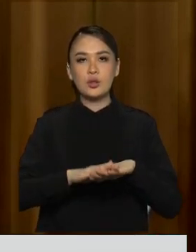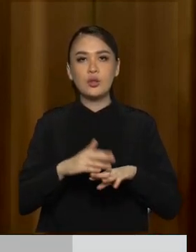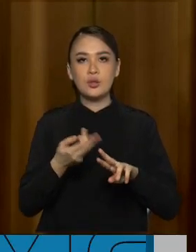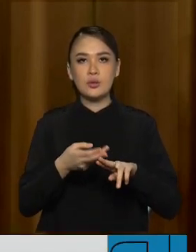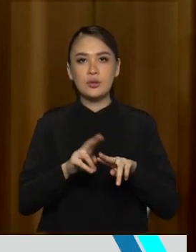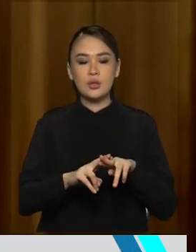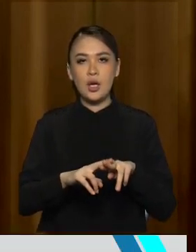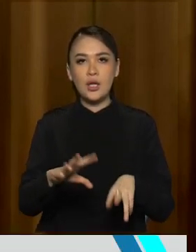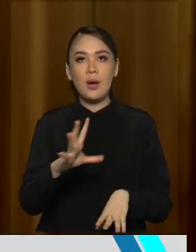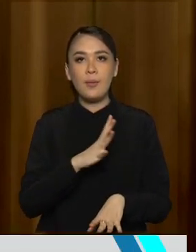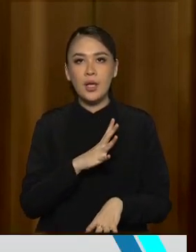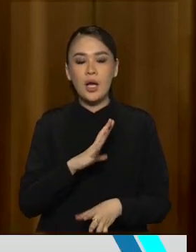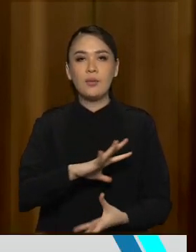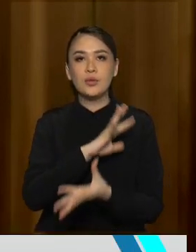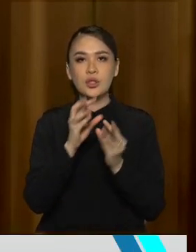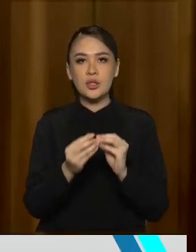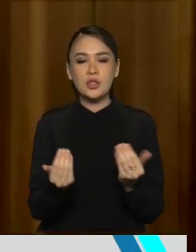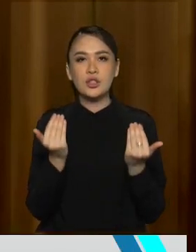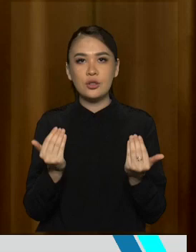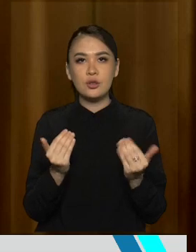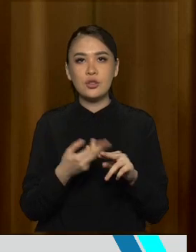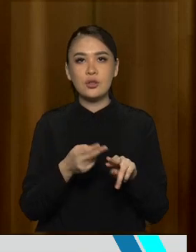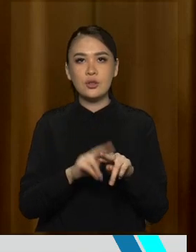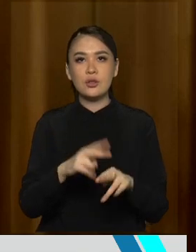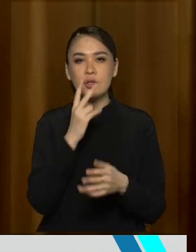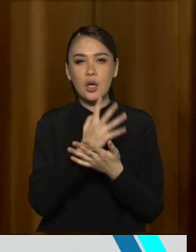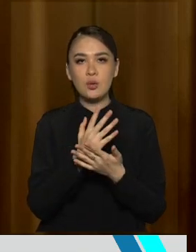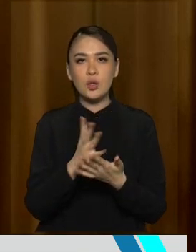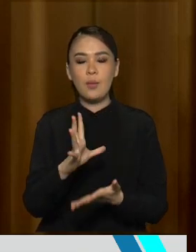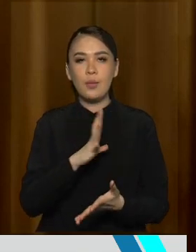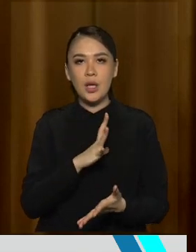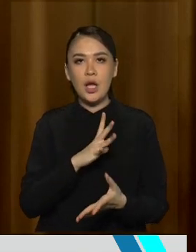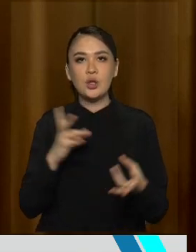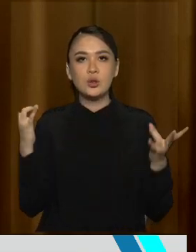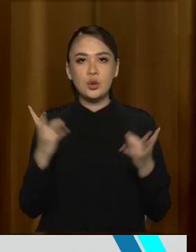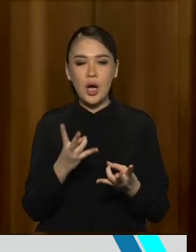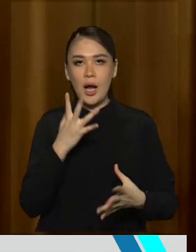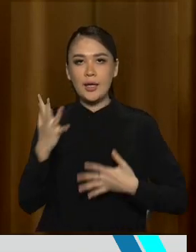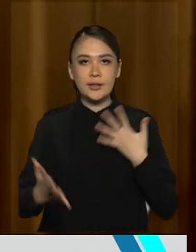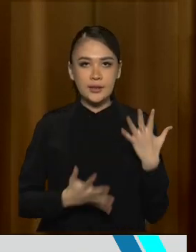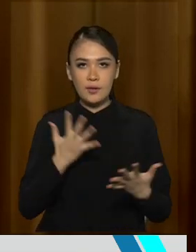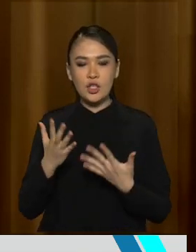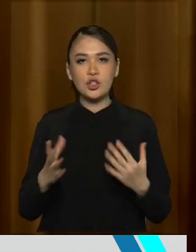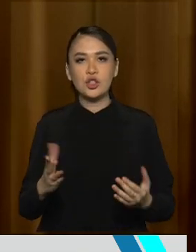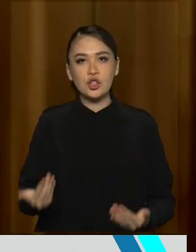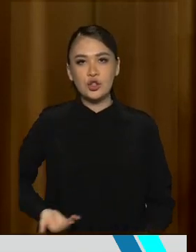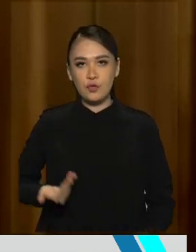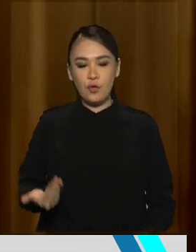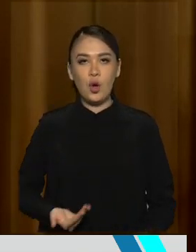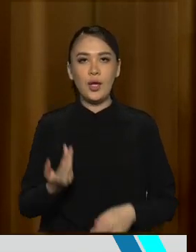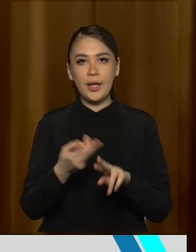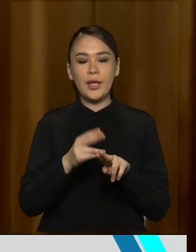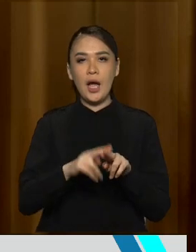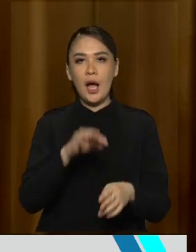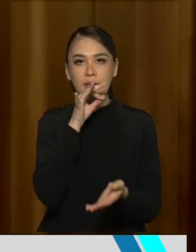какая сложная международная ситуация, наверное, сейчас именно в нынешних условиях требуется как бы более активный, может быть, более живой политик, который